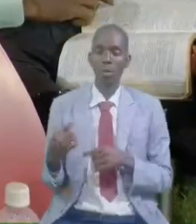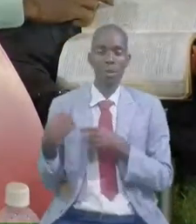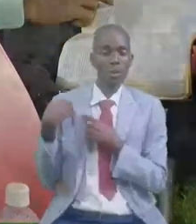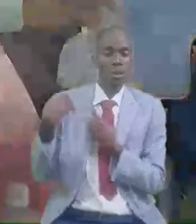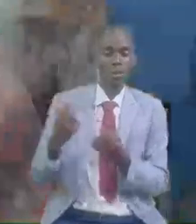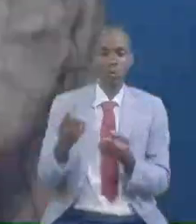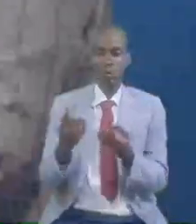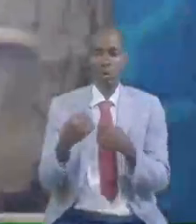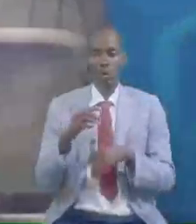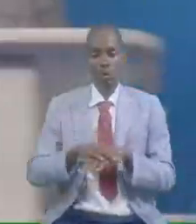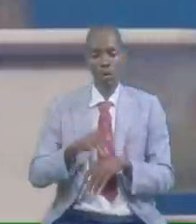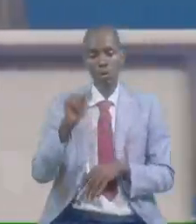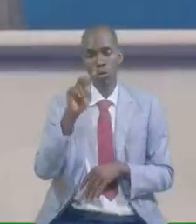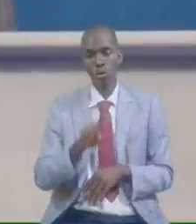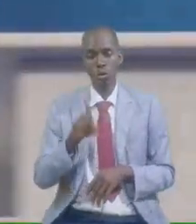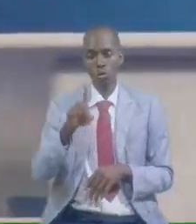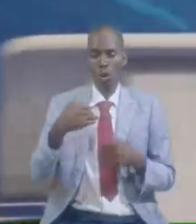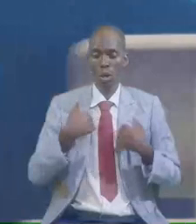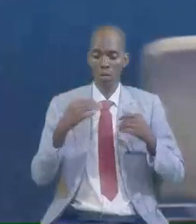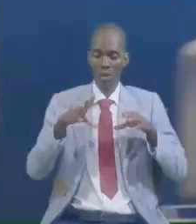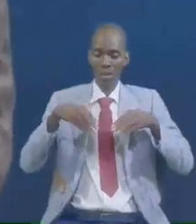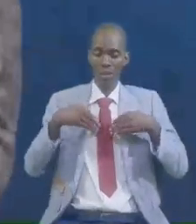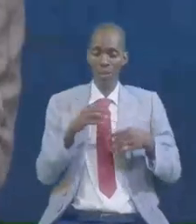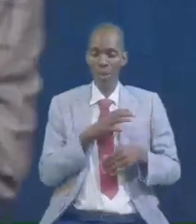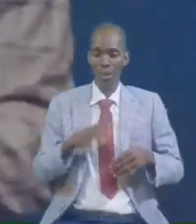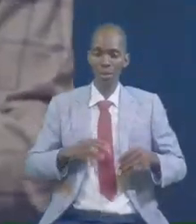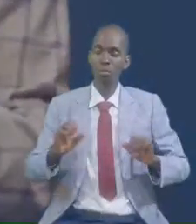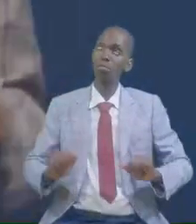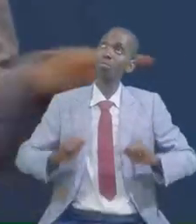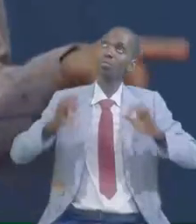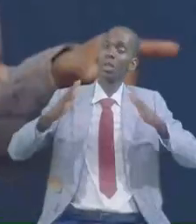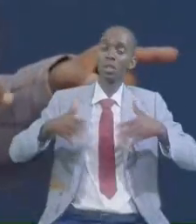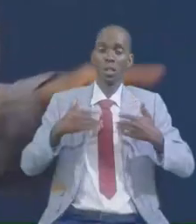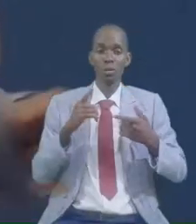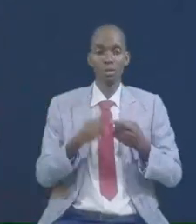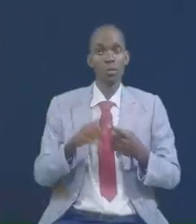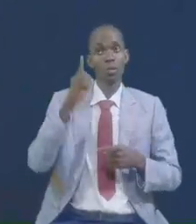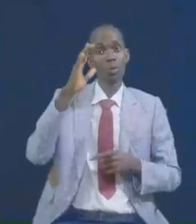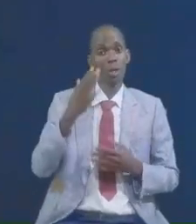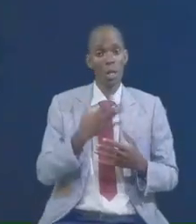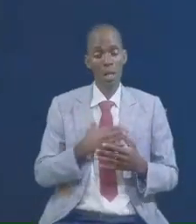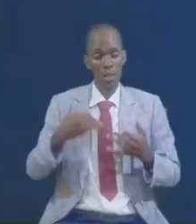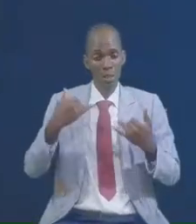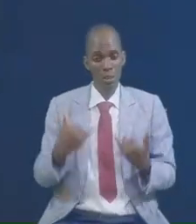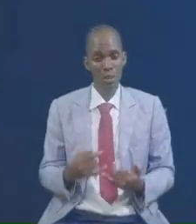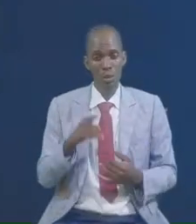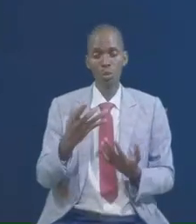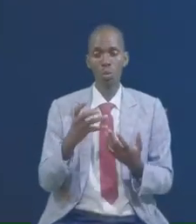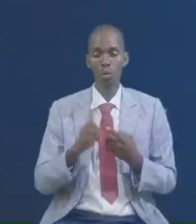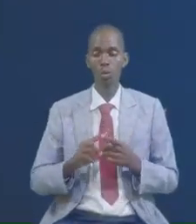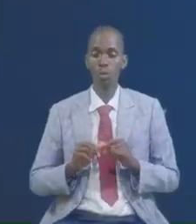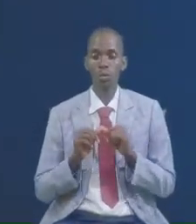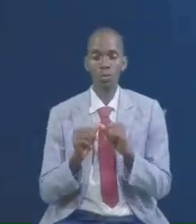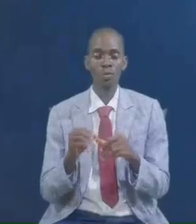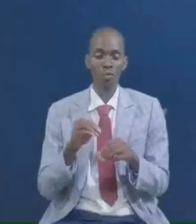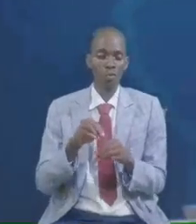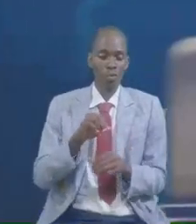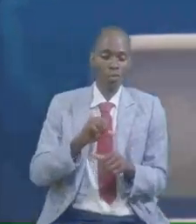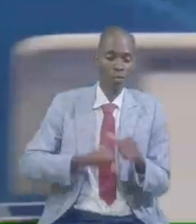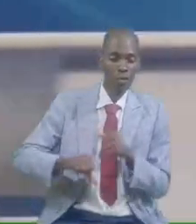sommes venus jeudi, tu as répondu, tu as donné ta vie au Seigneur. Et maintenant, tu veux continuer dans la communion avec